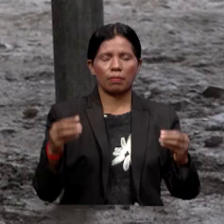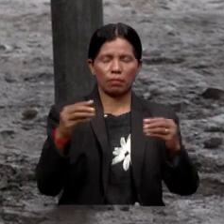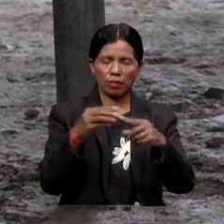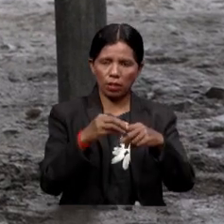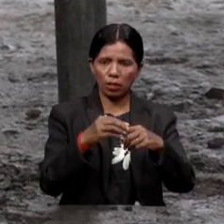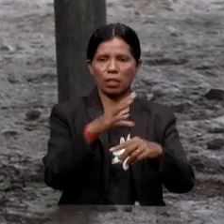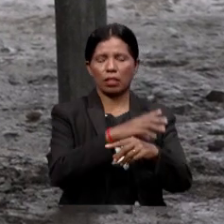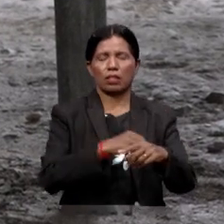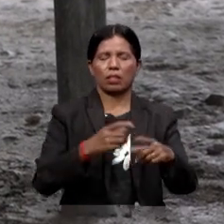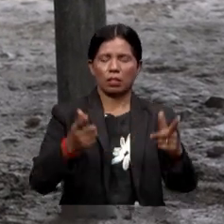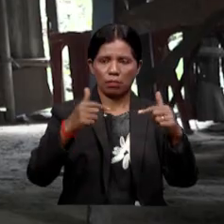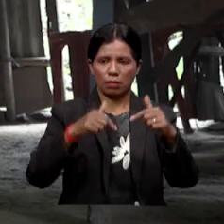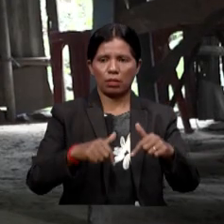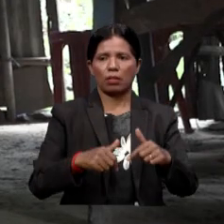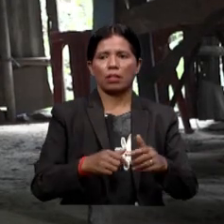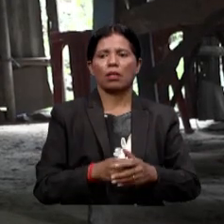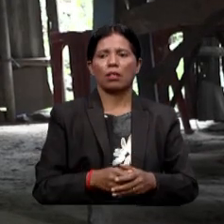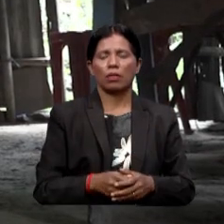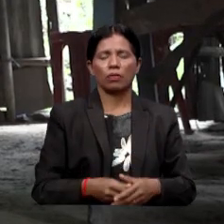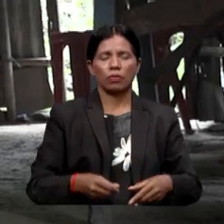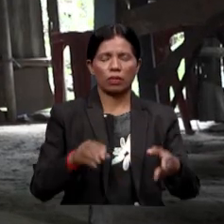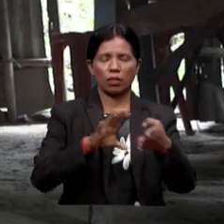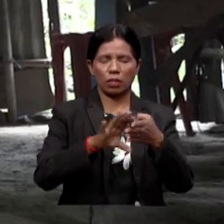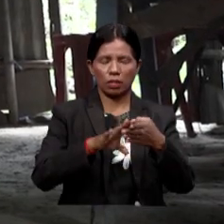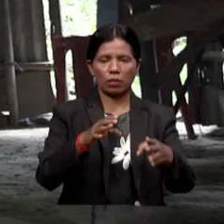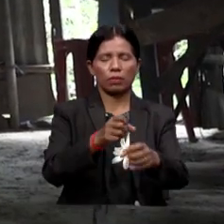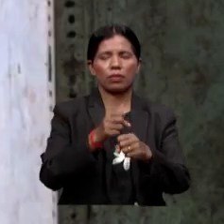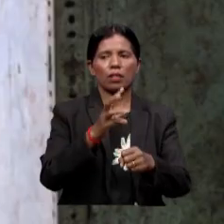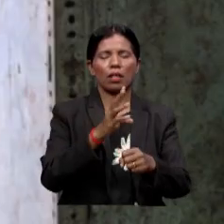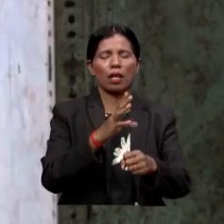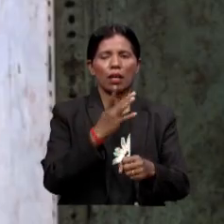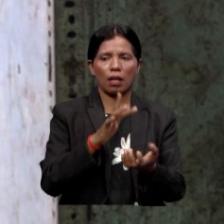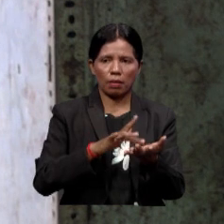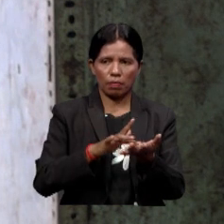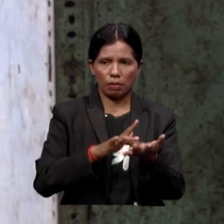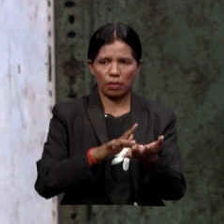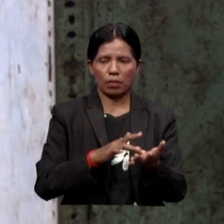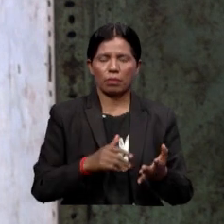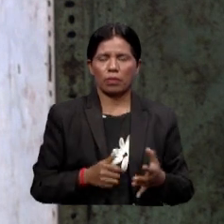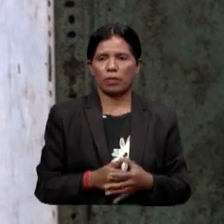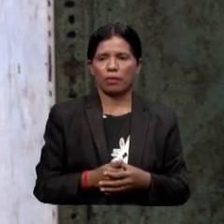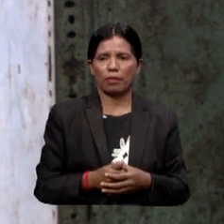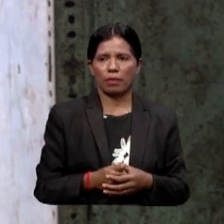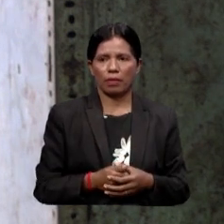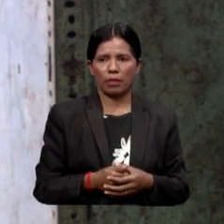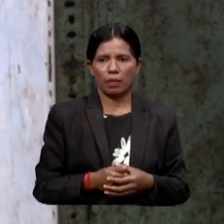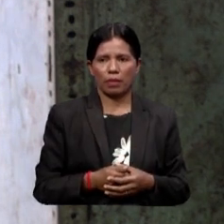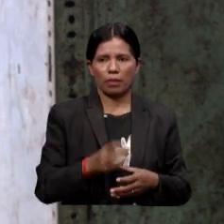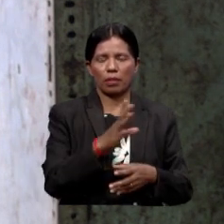ban ho tu mai fosu si ra fosu ra tambo ko te moro ko di te